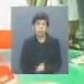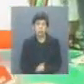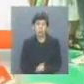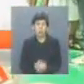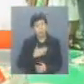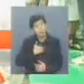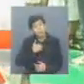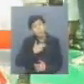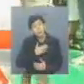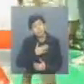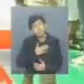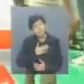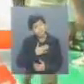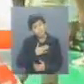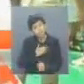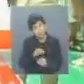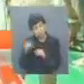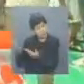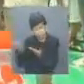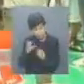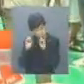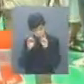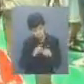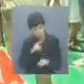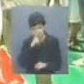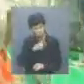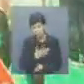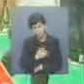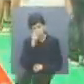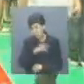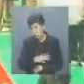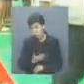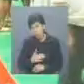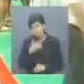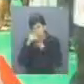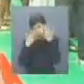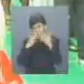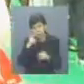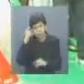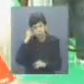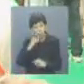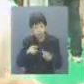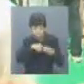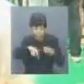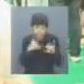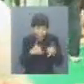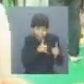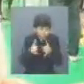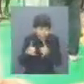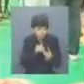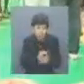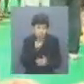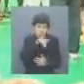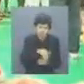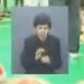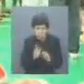งต้องใช้โค้ชต่างชาติละเพราะว่าโค้ชไทยตอนนี้ตันสำหรับตัวผู้เล่นเนี่ยผู้เล่นนิมฮอร์ดวอล์กเกอร์เนี่ยโ